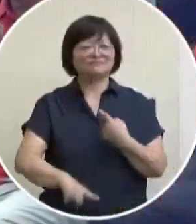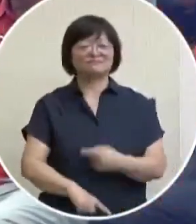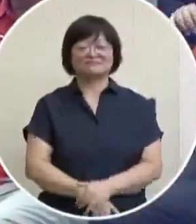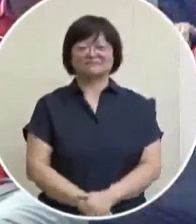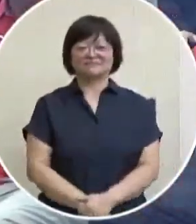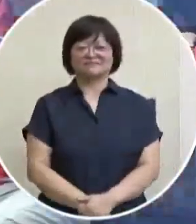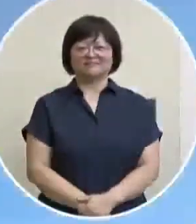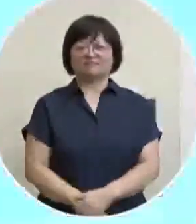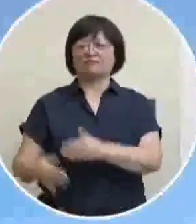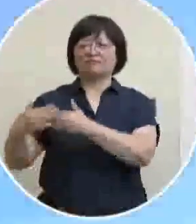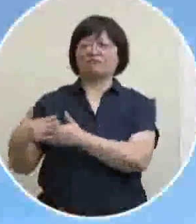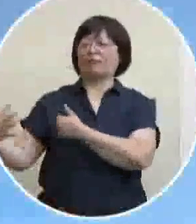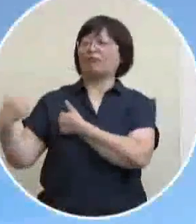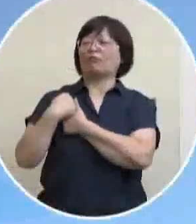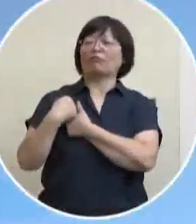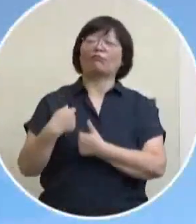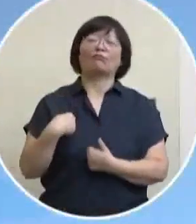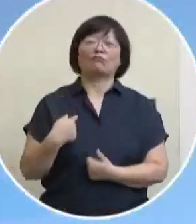我只能说你来打我，